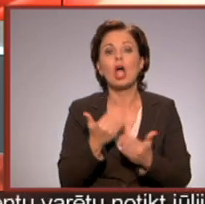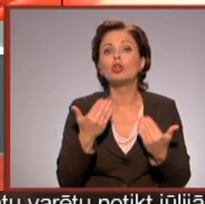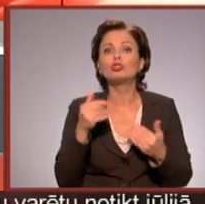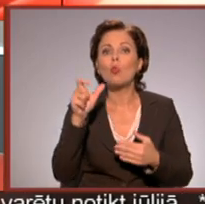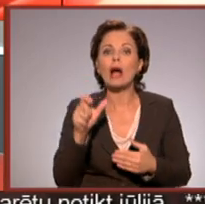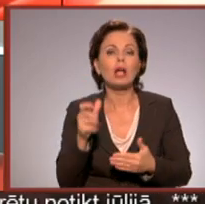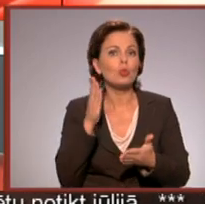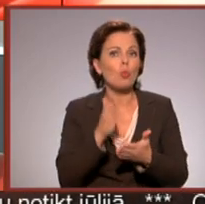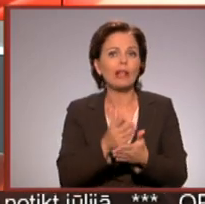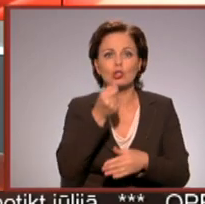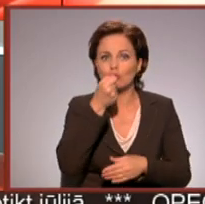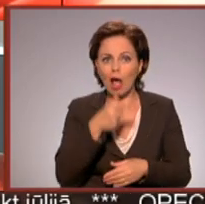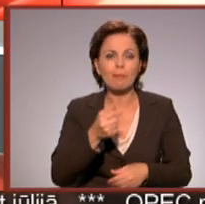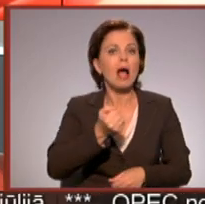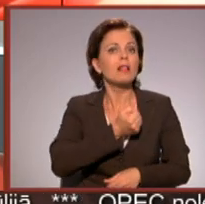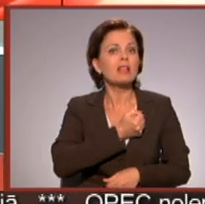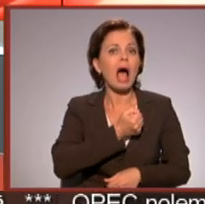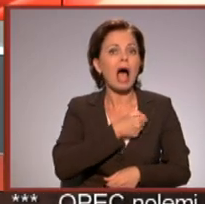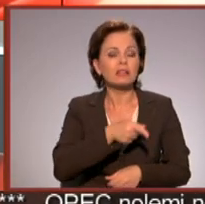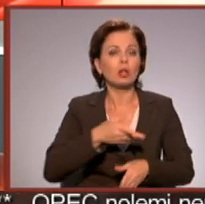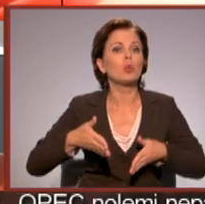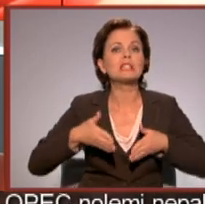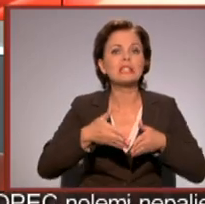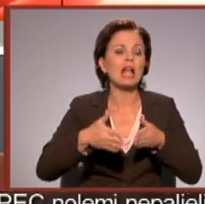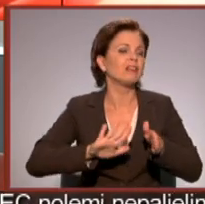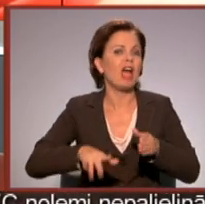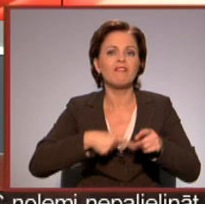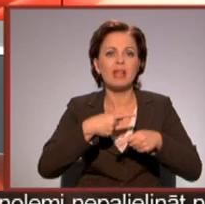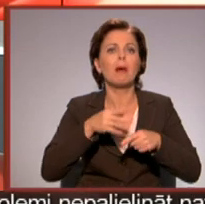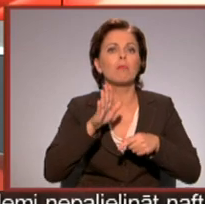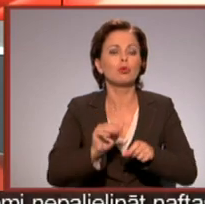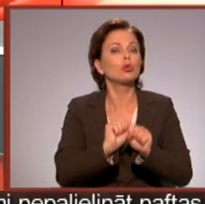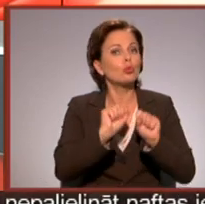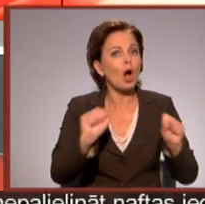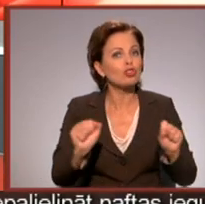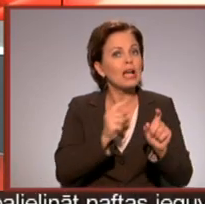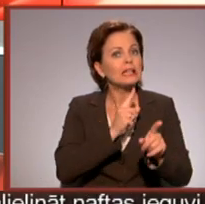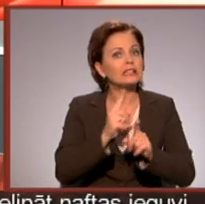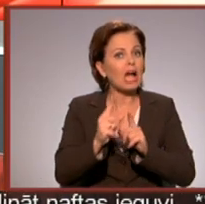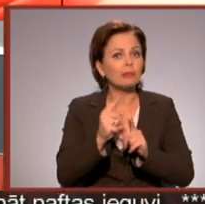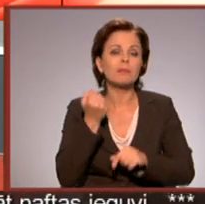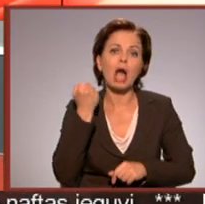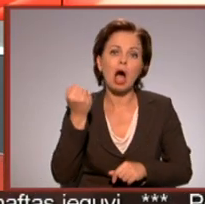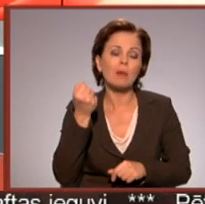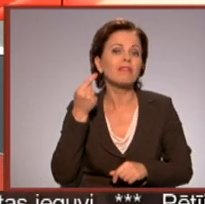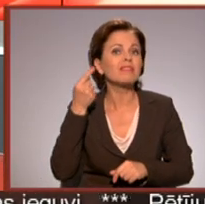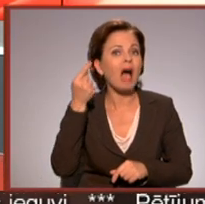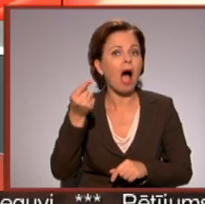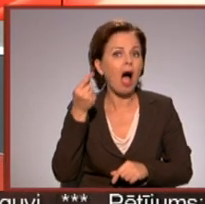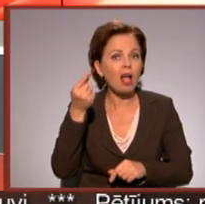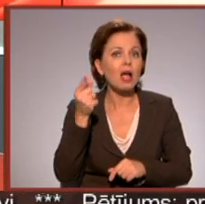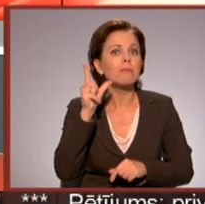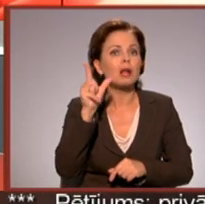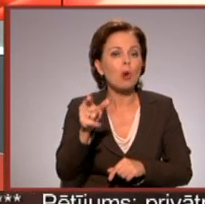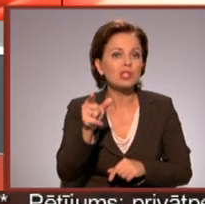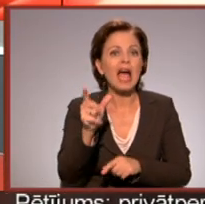Šonadēļ notikusi nelaime Latgalē liecina uz ceļa nevienmēr varam būt droši, ka satiksmi neapdraud tālbraucēju kravas